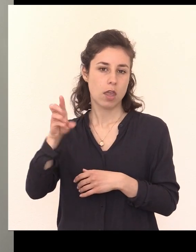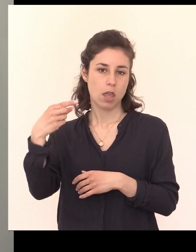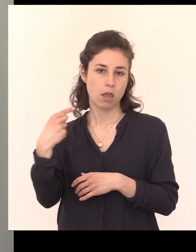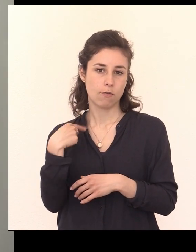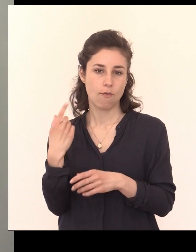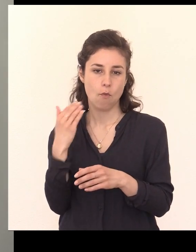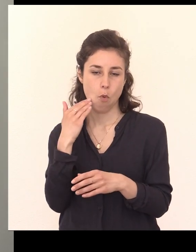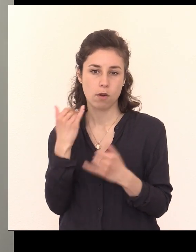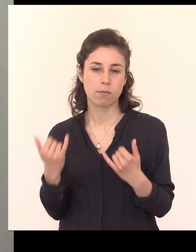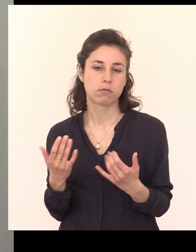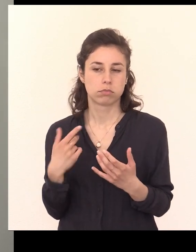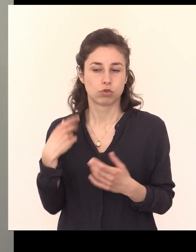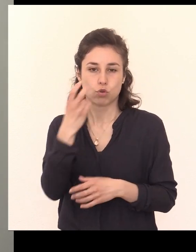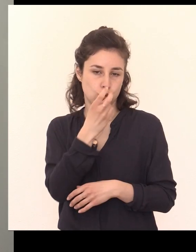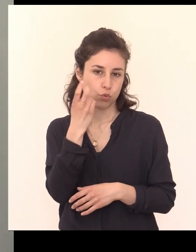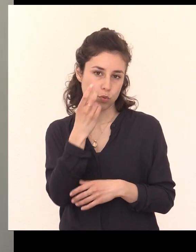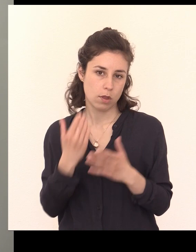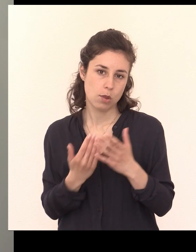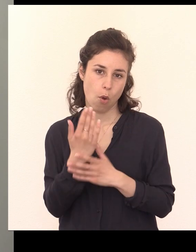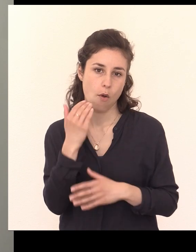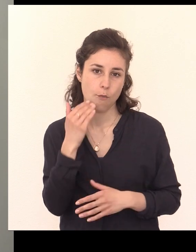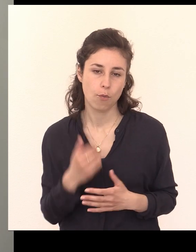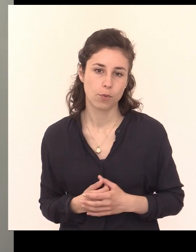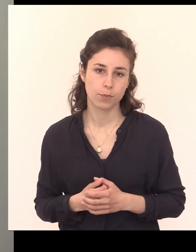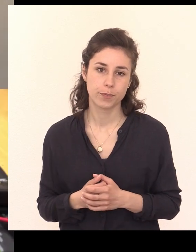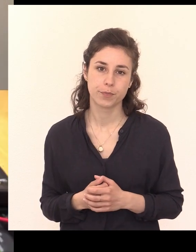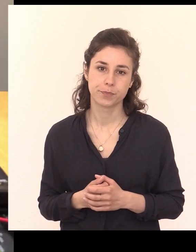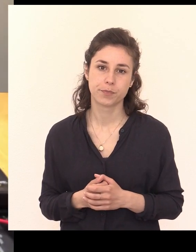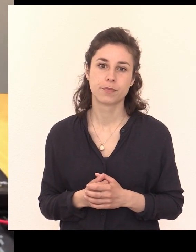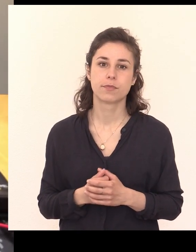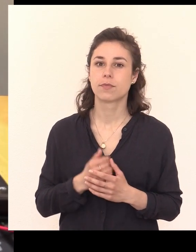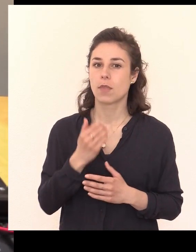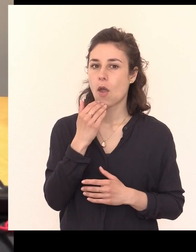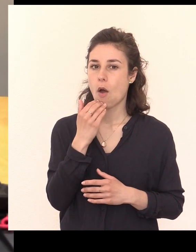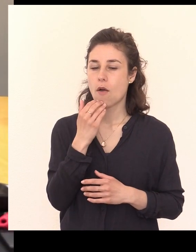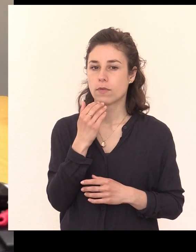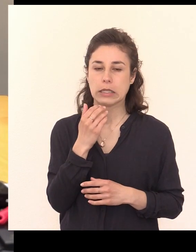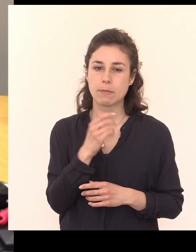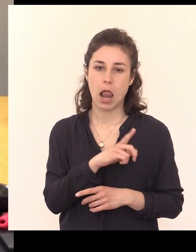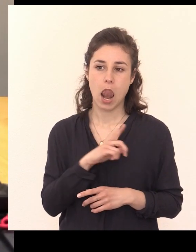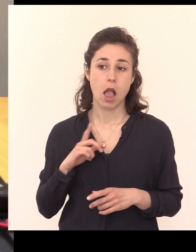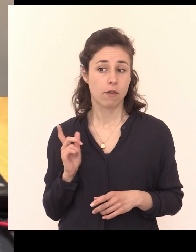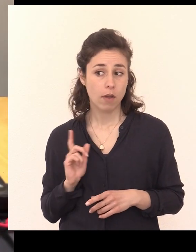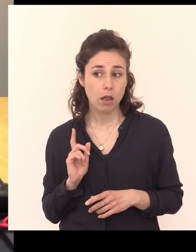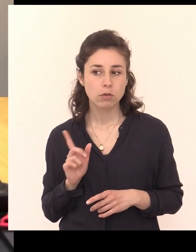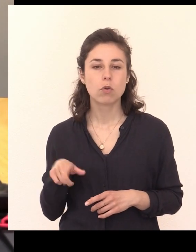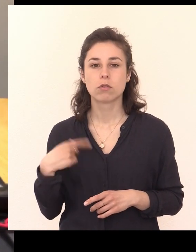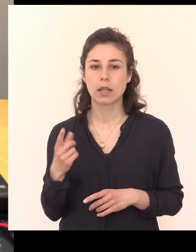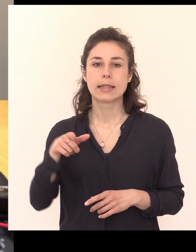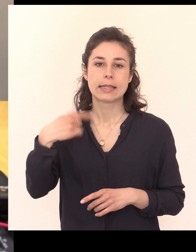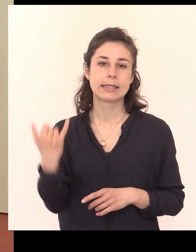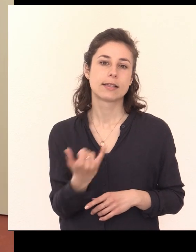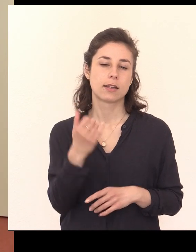jetzt. Aber ich bin ja jetzt schon auf der Suche. Also von daher hoffe ich mal, dass es jetzt nicht allzu lange dauert und dass ich der nächste ausziehen